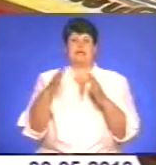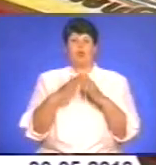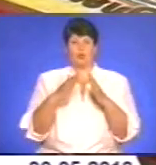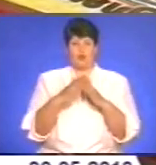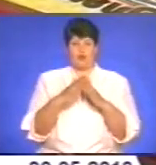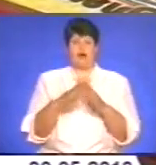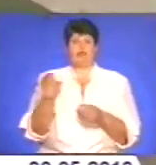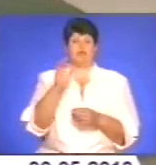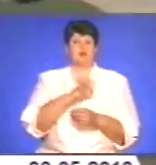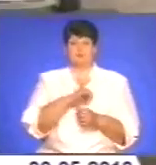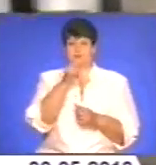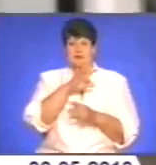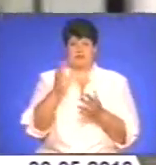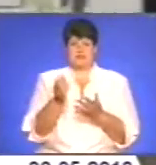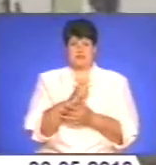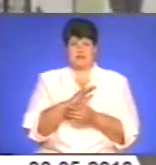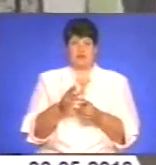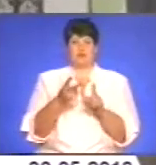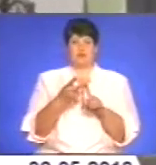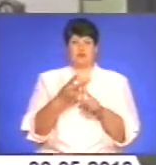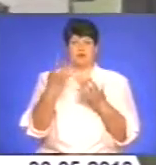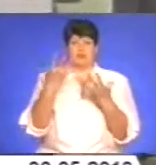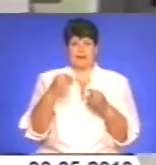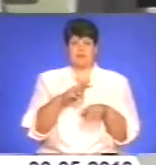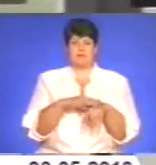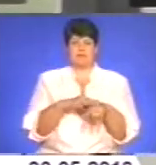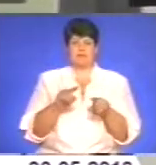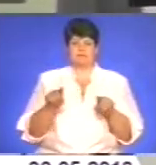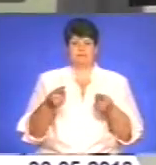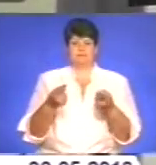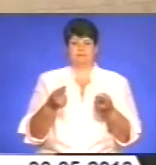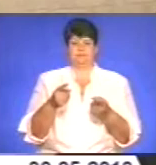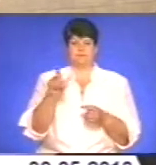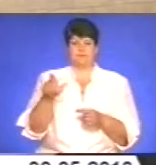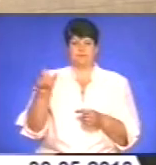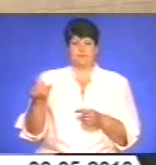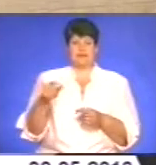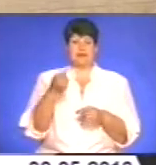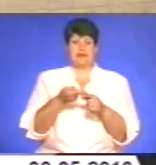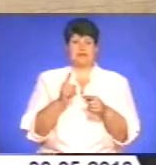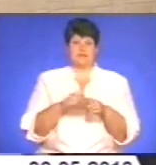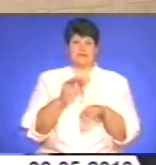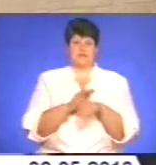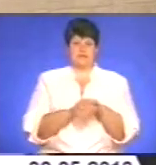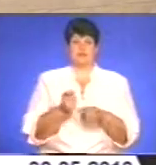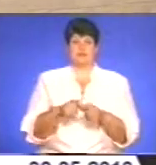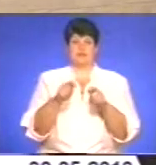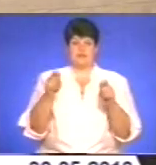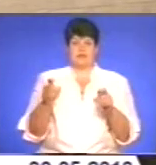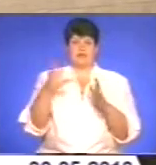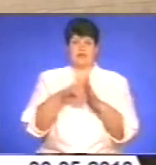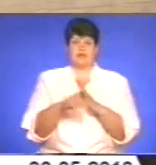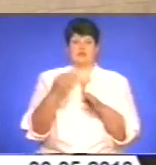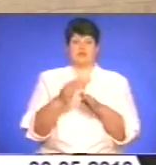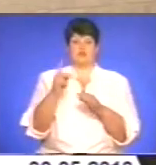от скористатися не встигли. Вже наступного дня міліціонери затримали підозрюваних. За даним фактом відкрите кримінальне провадження за частиною 2